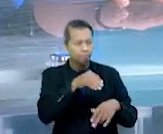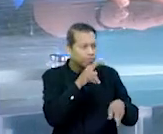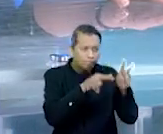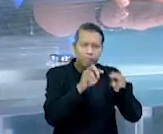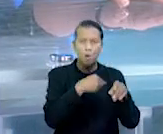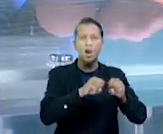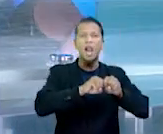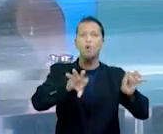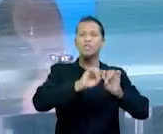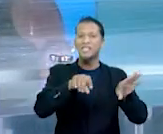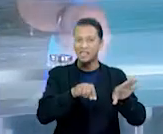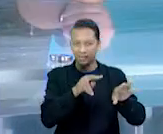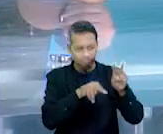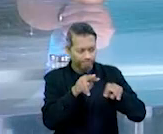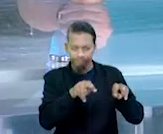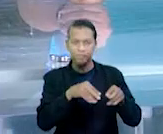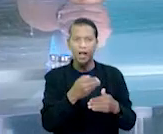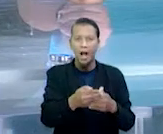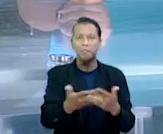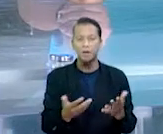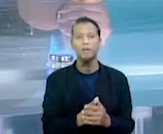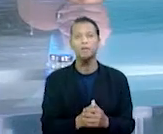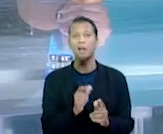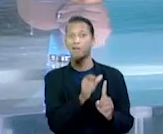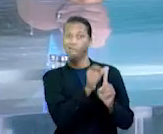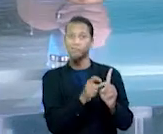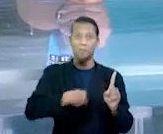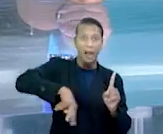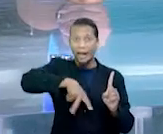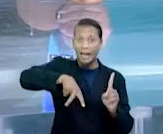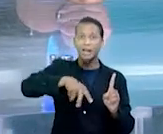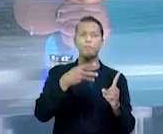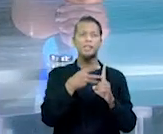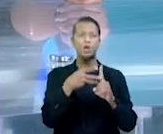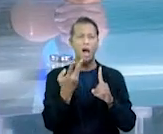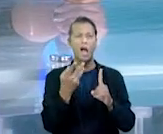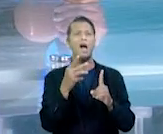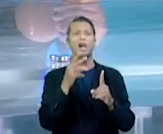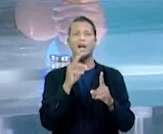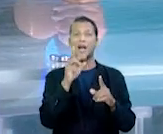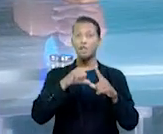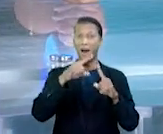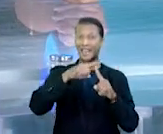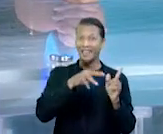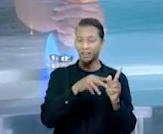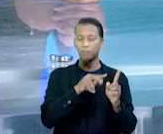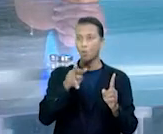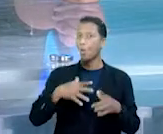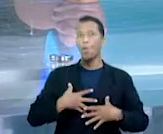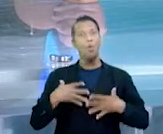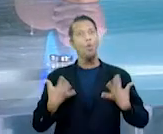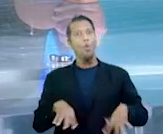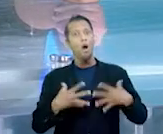saat ini masih dalam tahap soft launching. Para pemain termasuk dari Barcelona dan juga Atletico Madrid mengaku kagum dengan